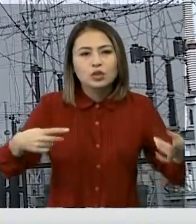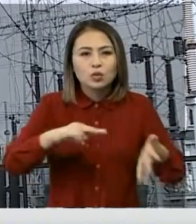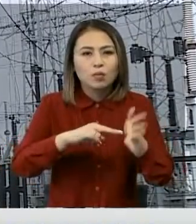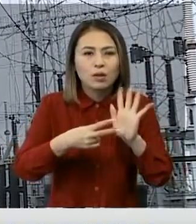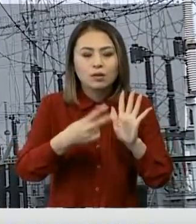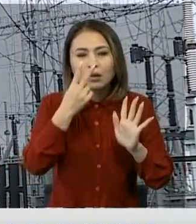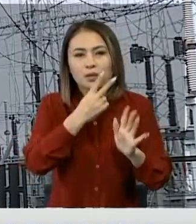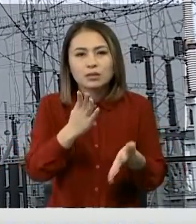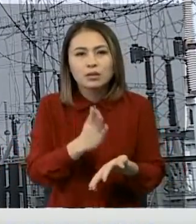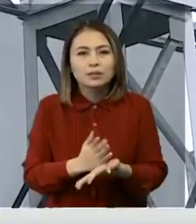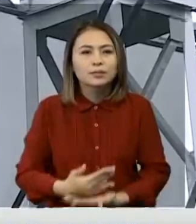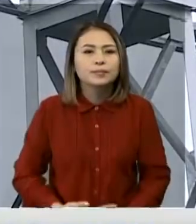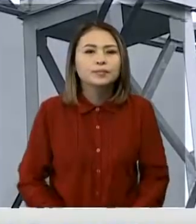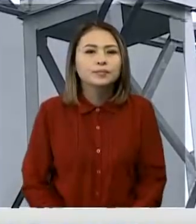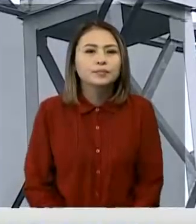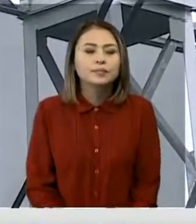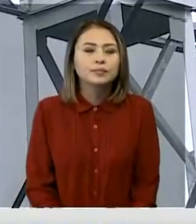өзге де жобалар қарастырылады.